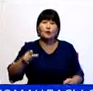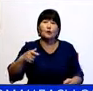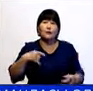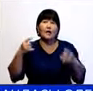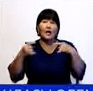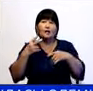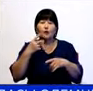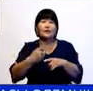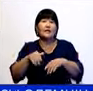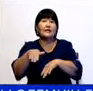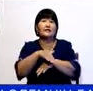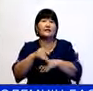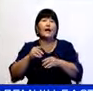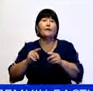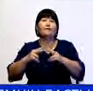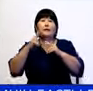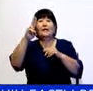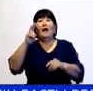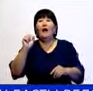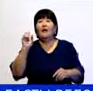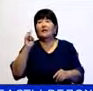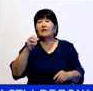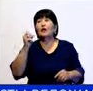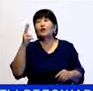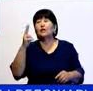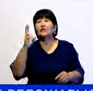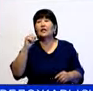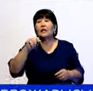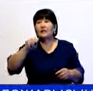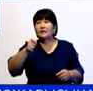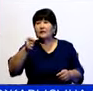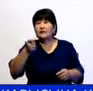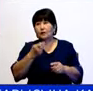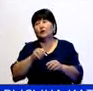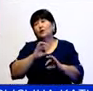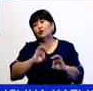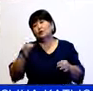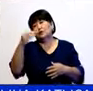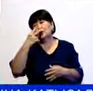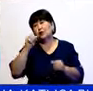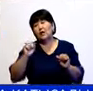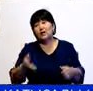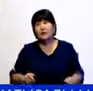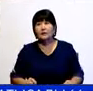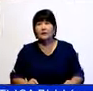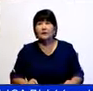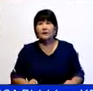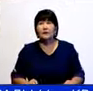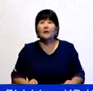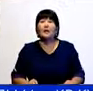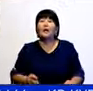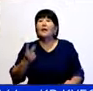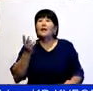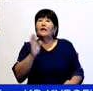көру үшін сыртқа антенна орнатып, 12-ші каналға настройка жасаса, үздіксіз көре алады біздің арнаны. Согласно договору. Екі